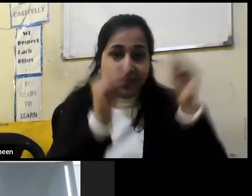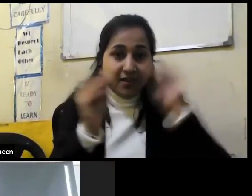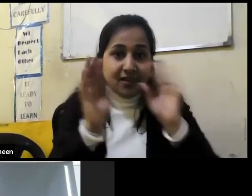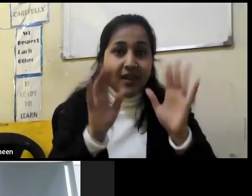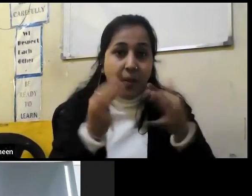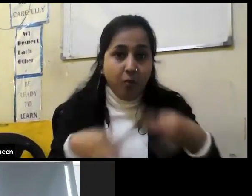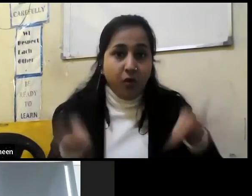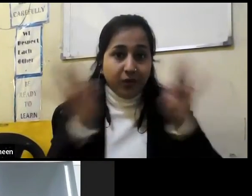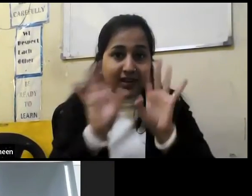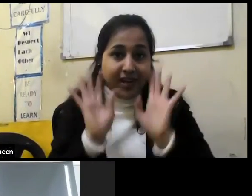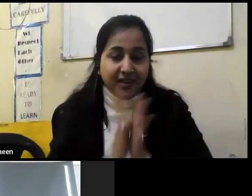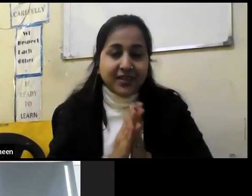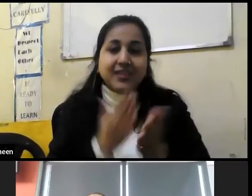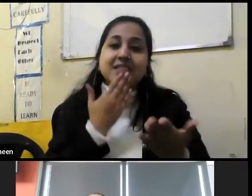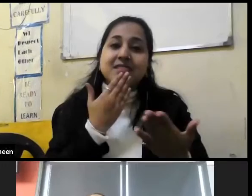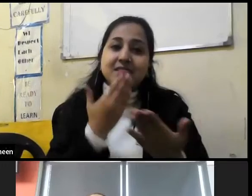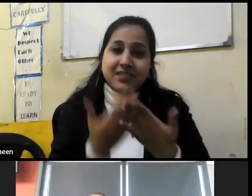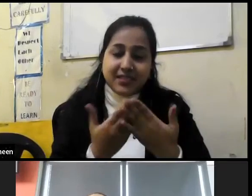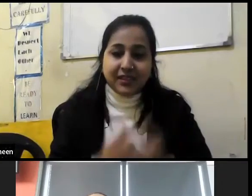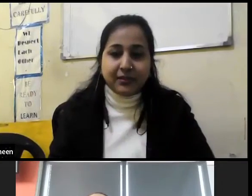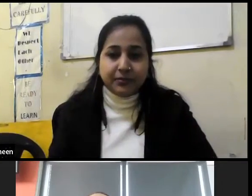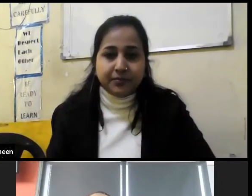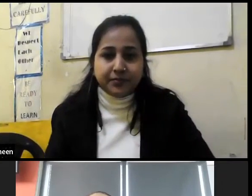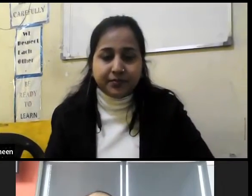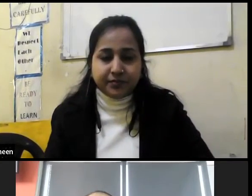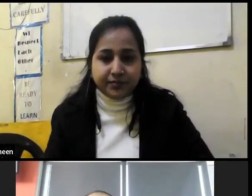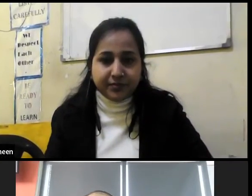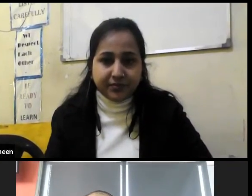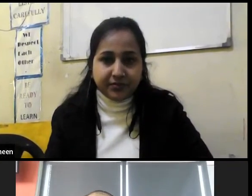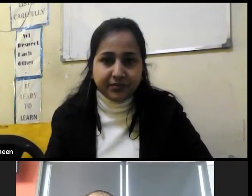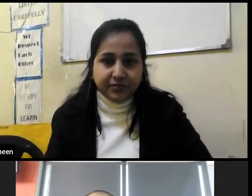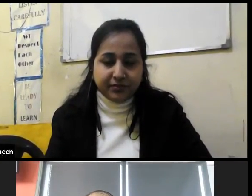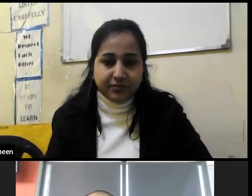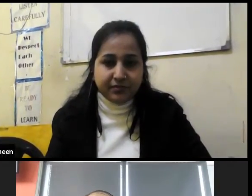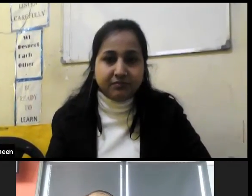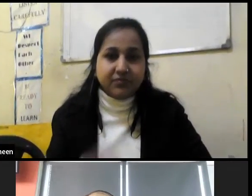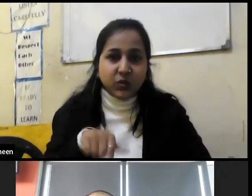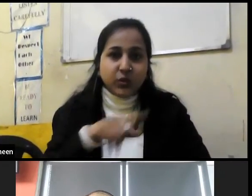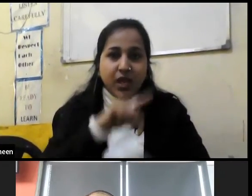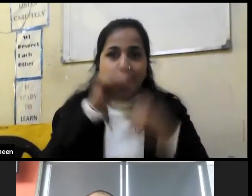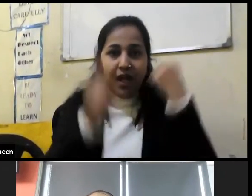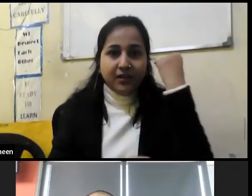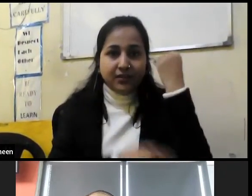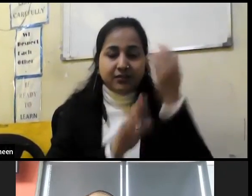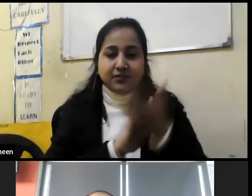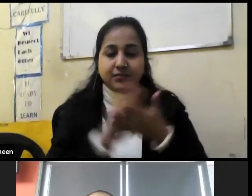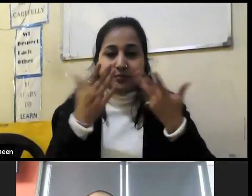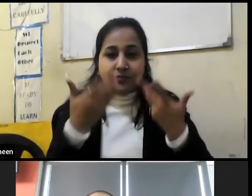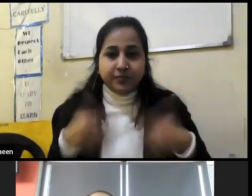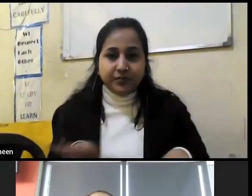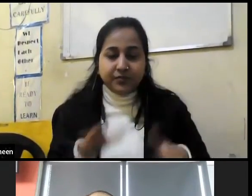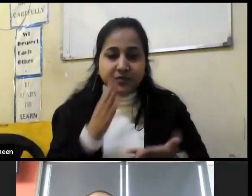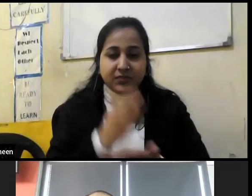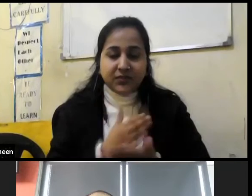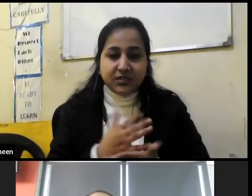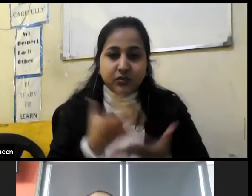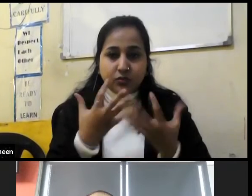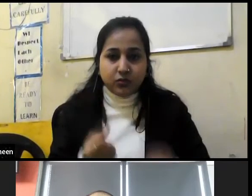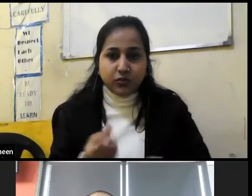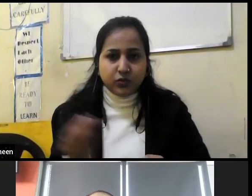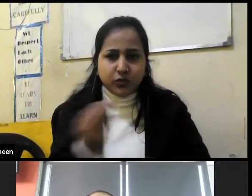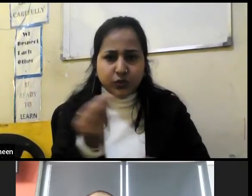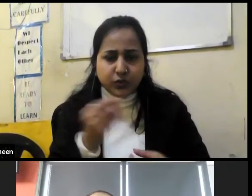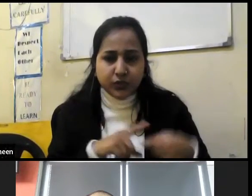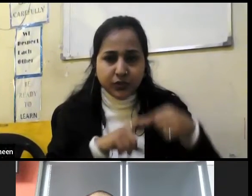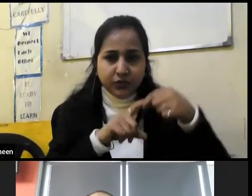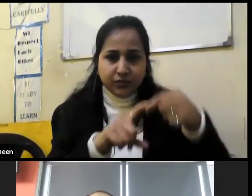थैंक यू. अच्छा, with this we come to the end of the panel members talk. Now I'd like to take a few questions. One of the